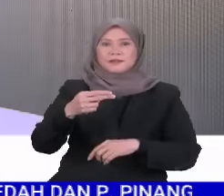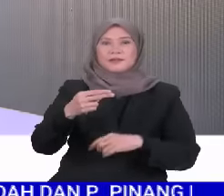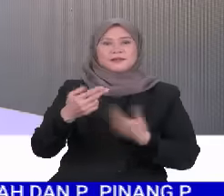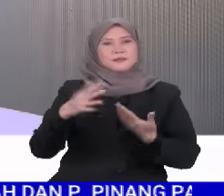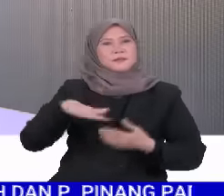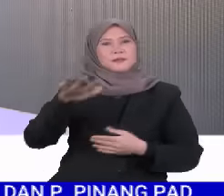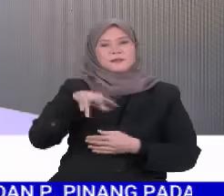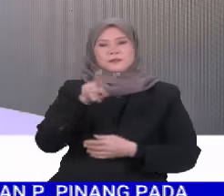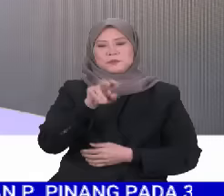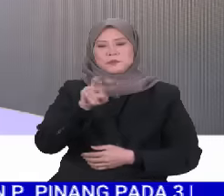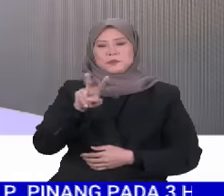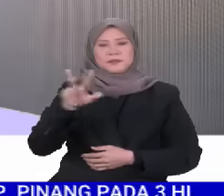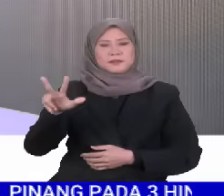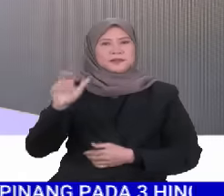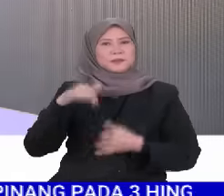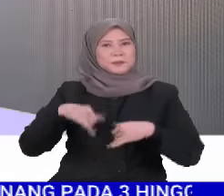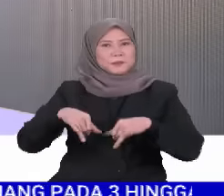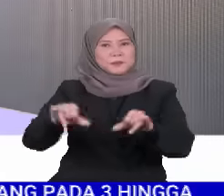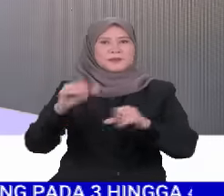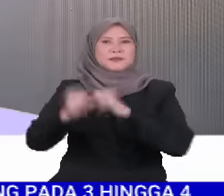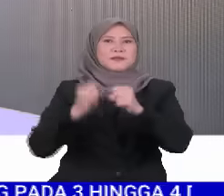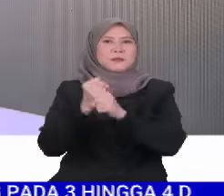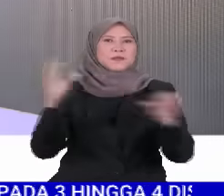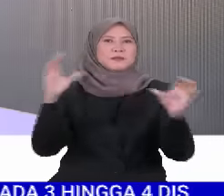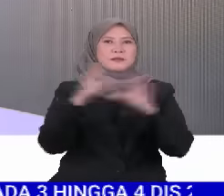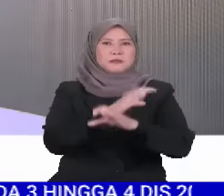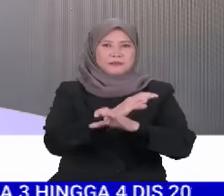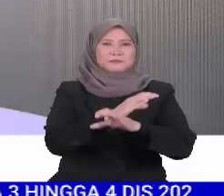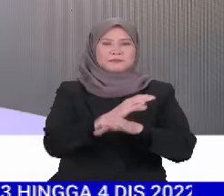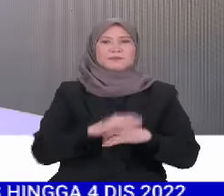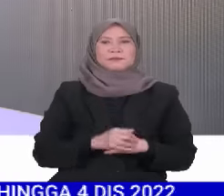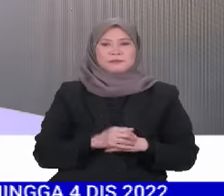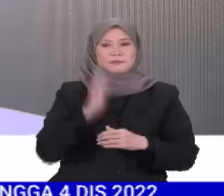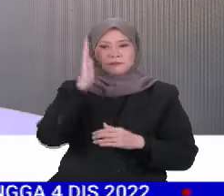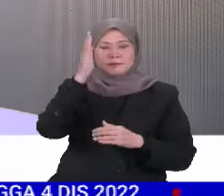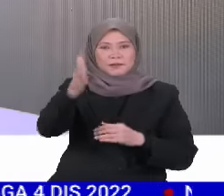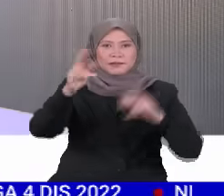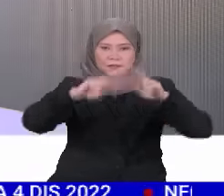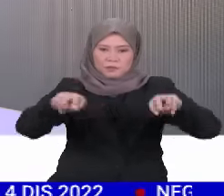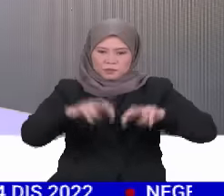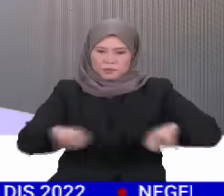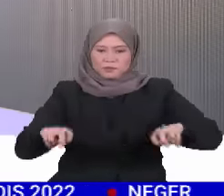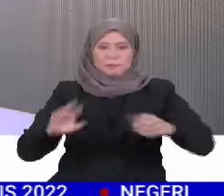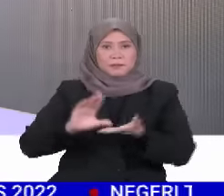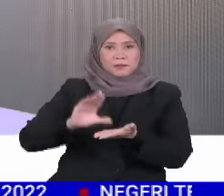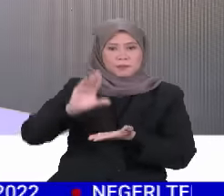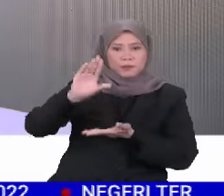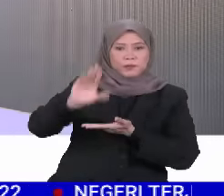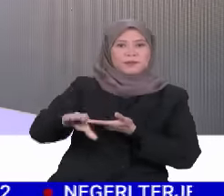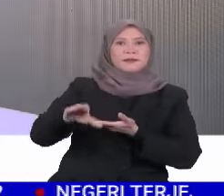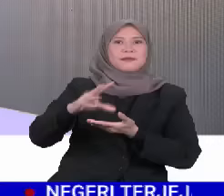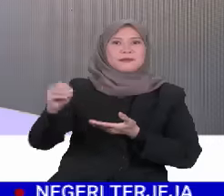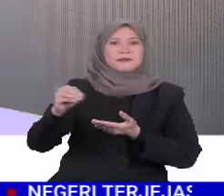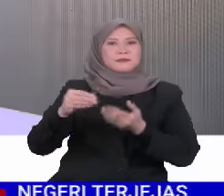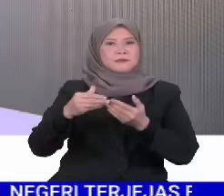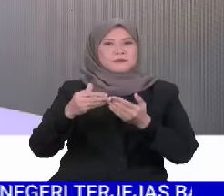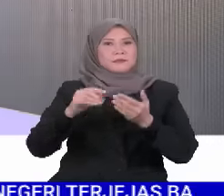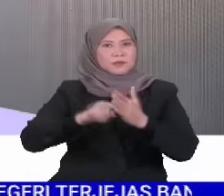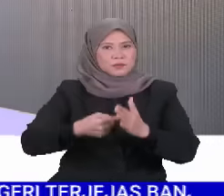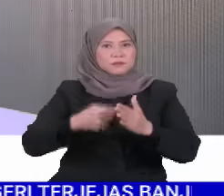2023 akan terus menjadi tahun yang mencabar sekaligus bakal meneliti strategi penaburan dan pengoperasian